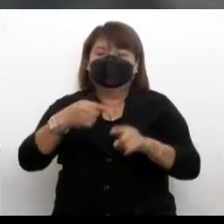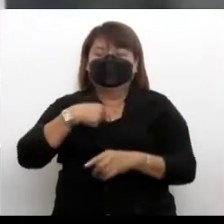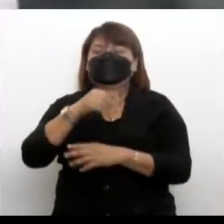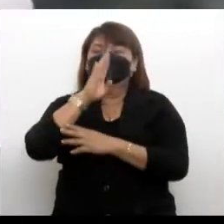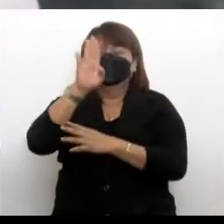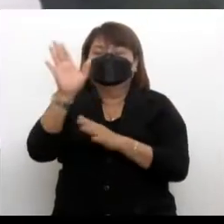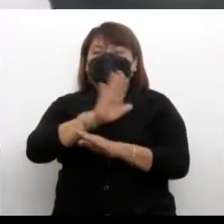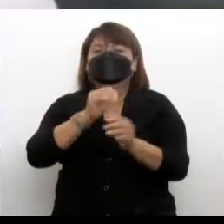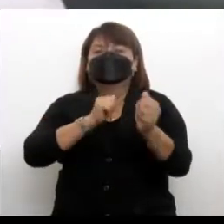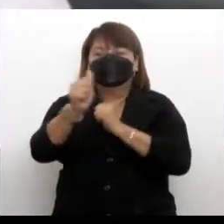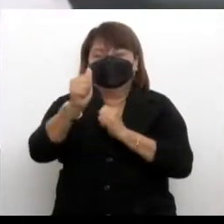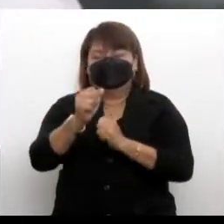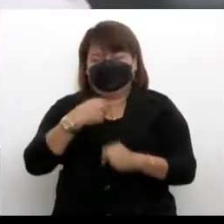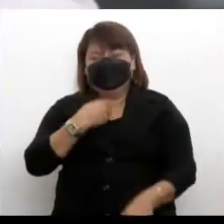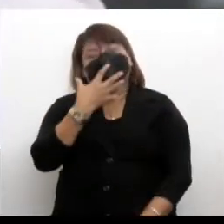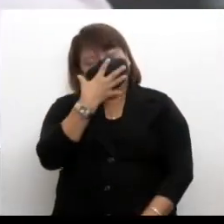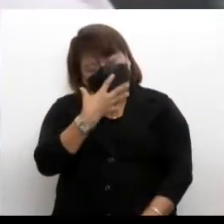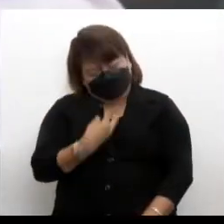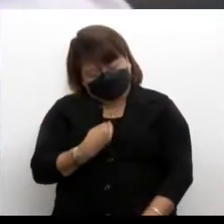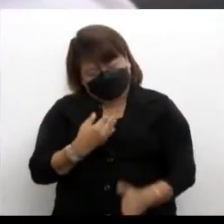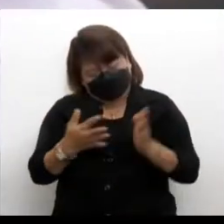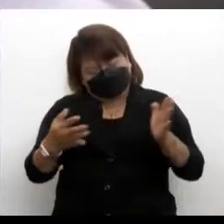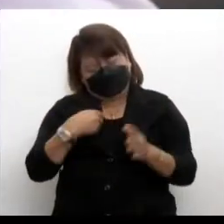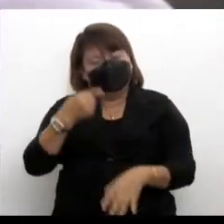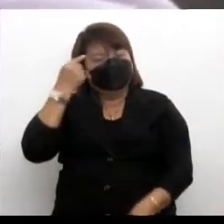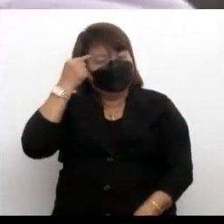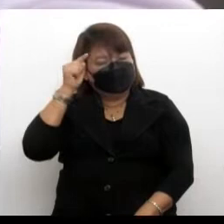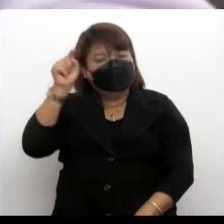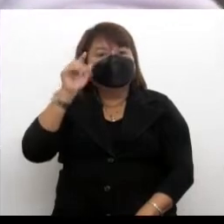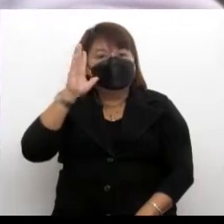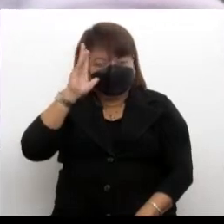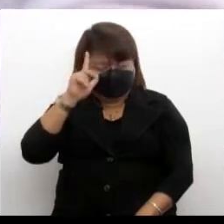หนูเศร้ามากหนูคิดถึงพ่อนะ